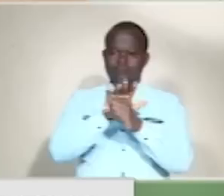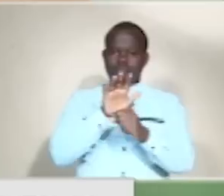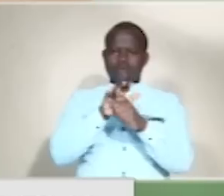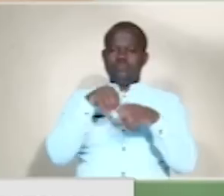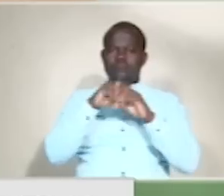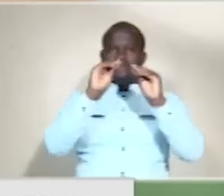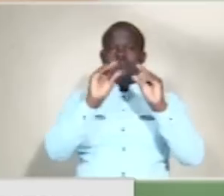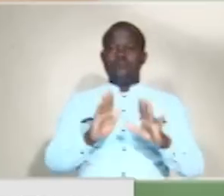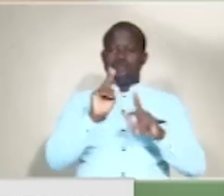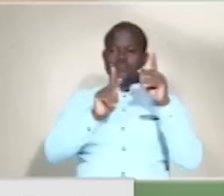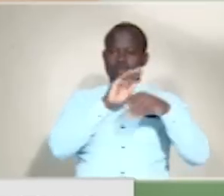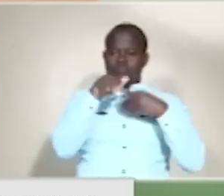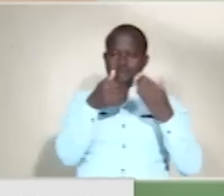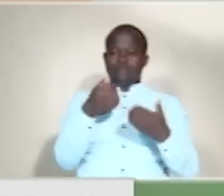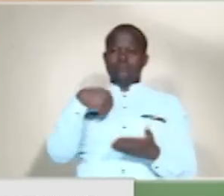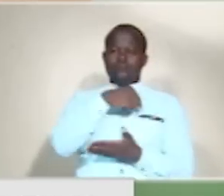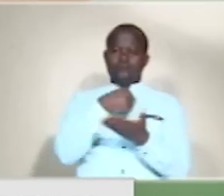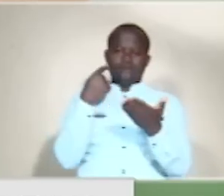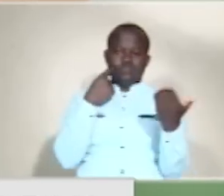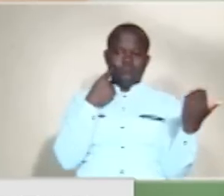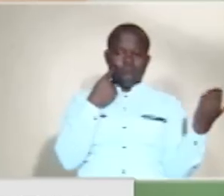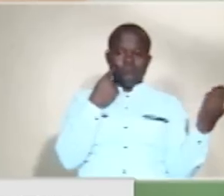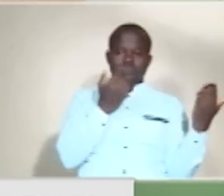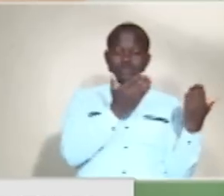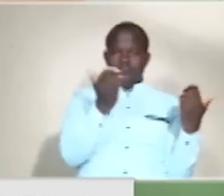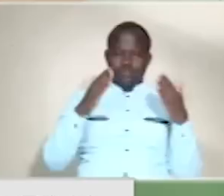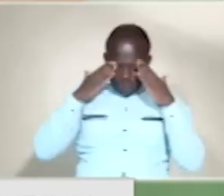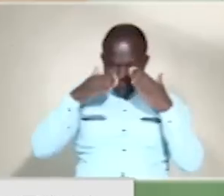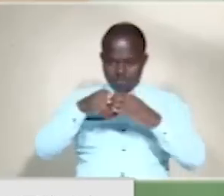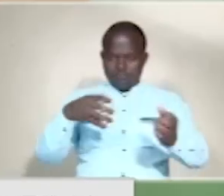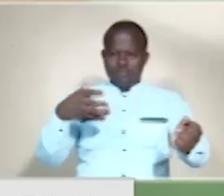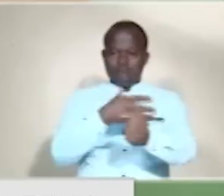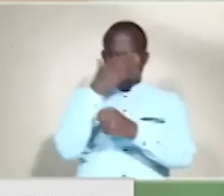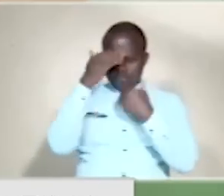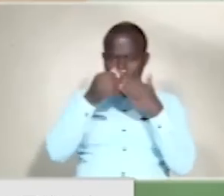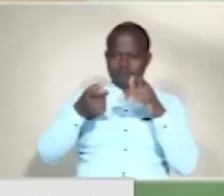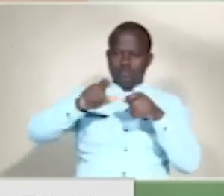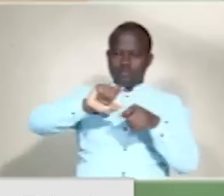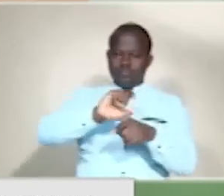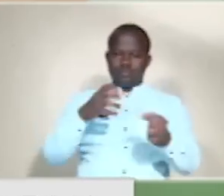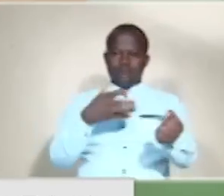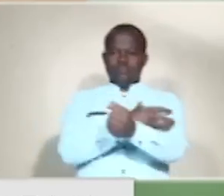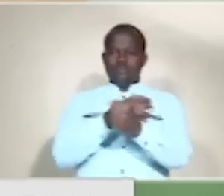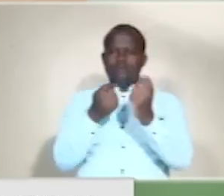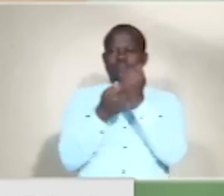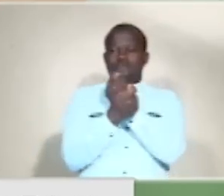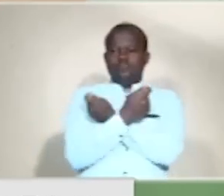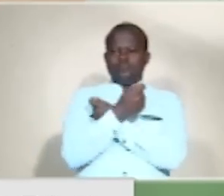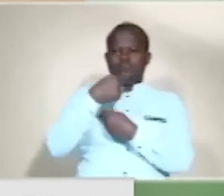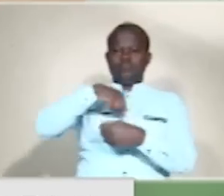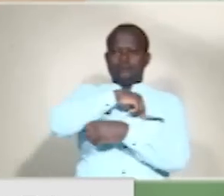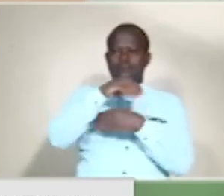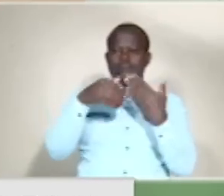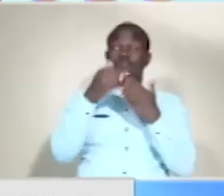amakuru y'iteganyagihe. Ibyo ni ibintu byashyizwe imbaraga kugira ngo turebe uburyo twakongera ubushobozi bwo guhangana n'imihindagurikire